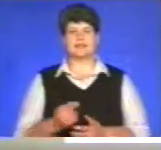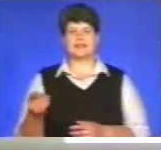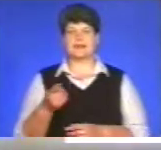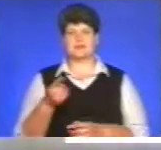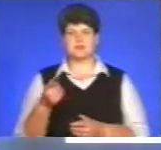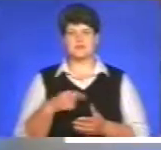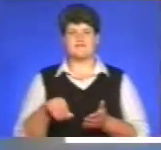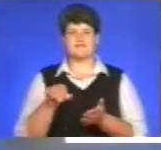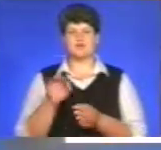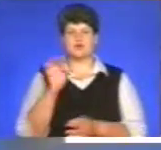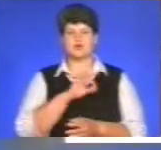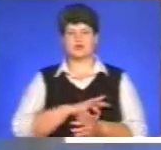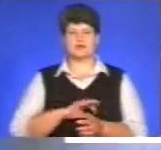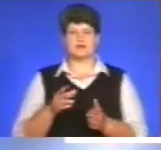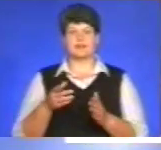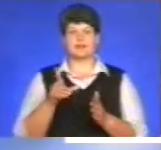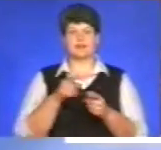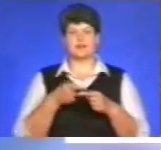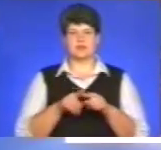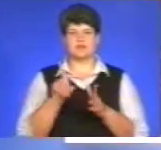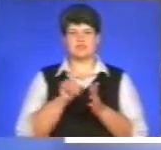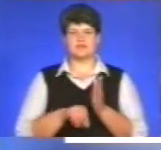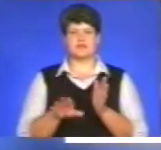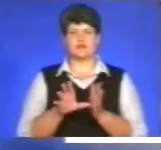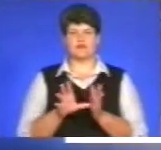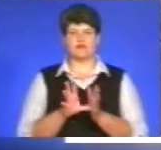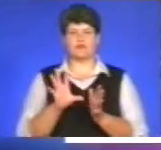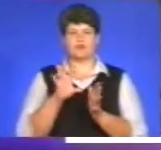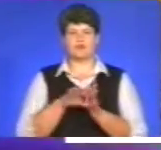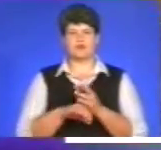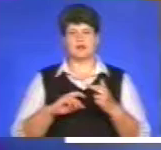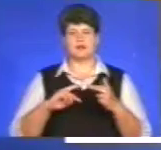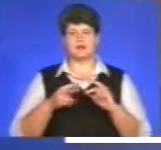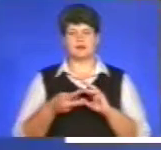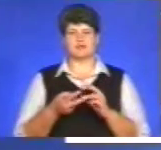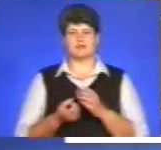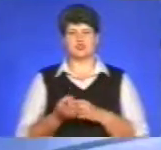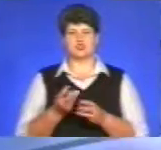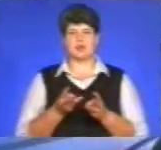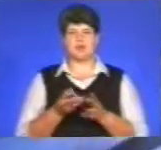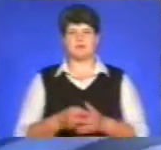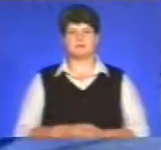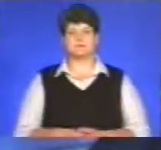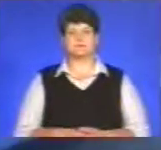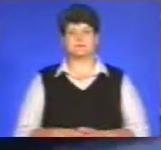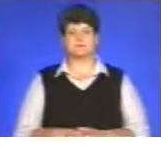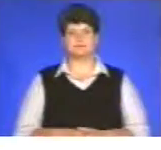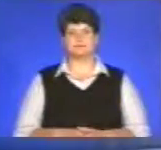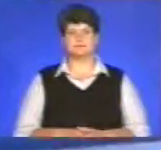Тернопільщина використовує технології здешевлення енергії, запроваджуючи її альтернативні джерела.